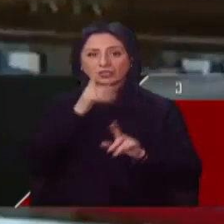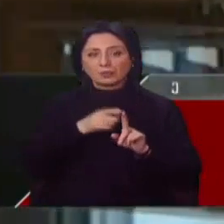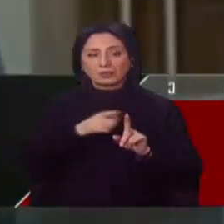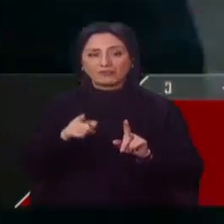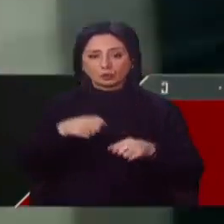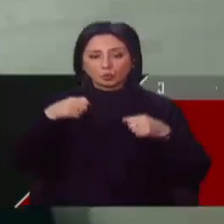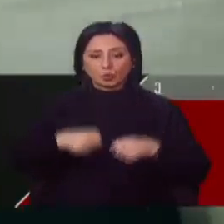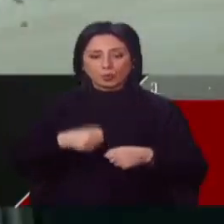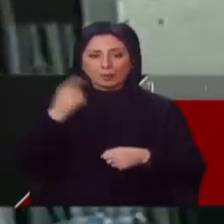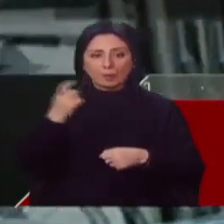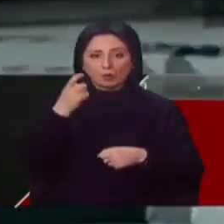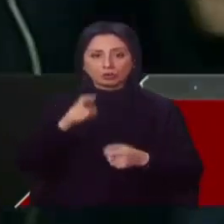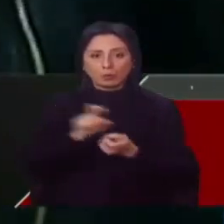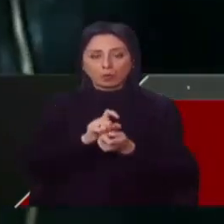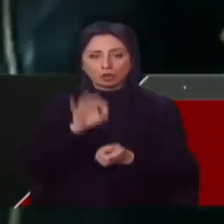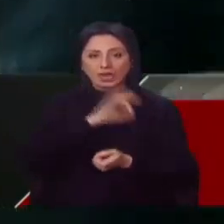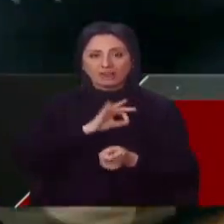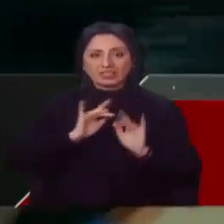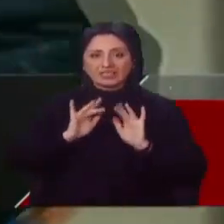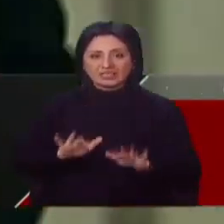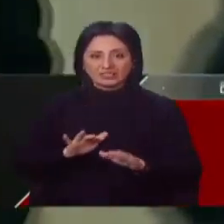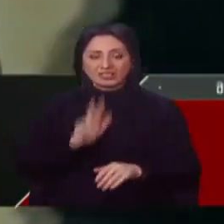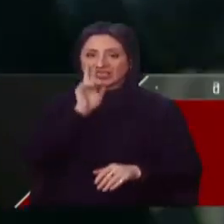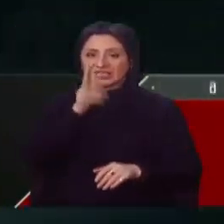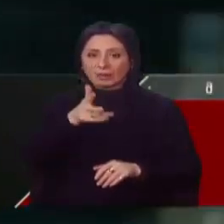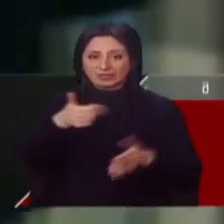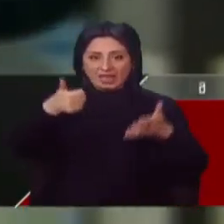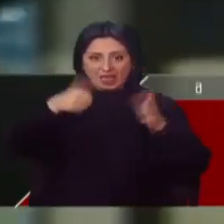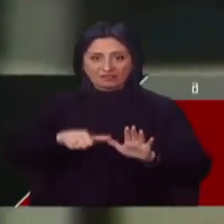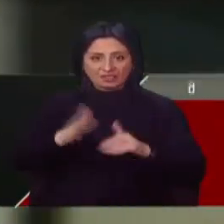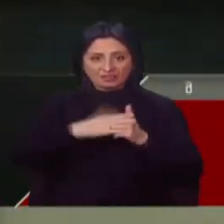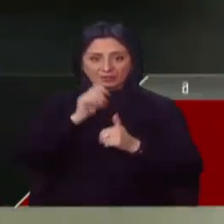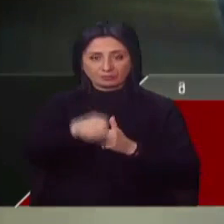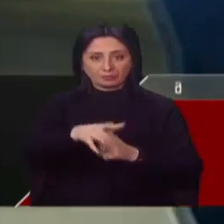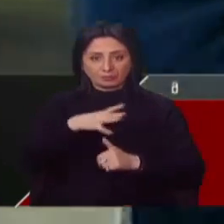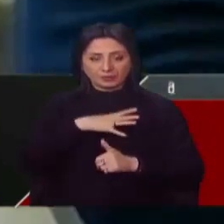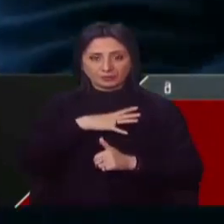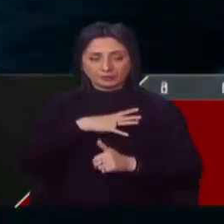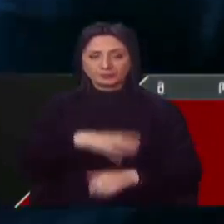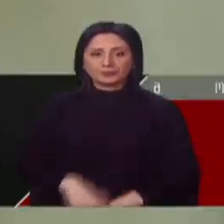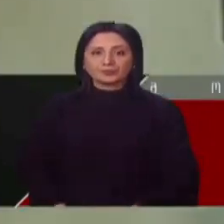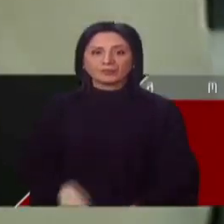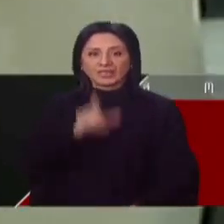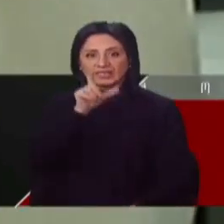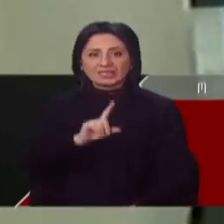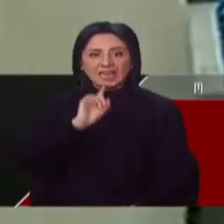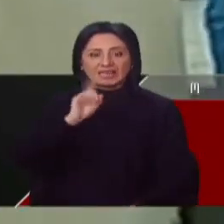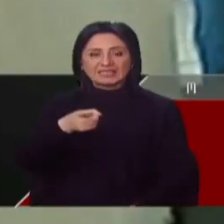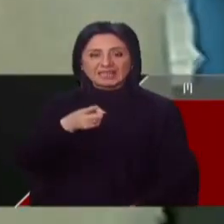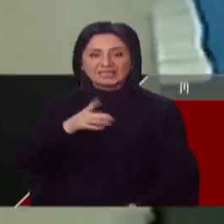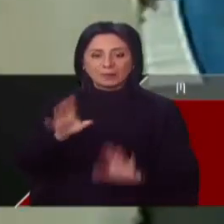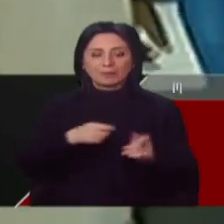პერიოდში უფლებამოსილების ბოროტად გამოყენების საქმეზე და 3 წლით და 6 თვით თავისუფლების აღკვეთა მიუსაჯეს. ის ერთ